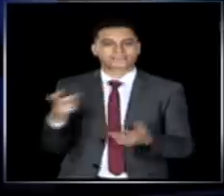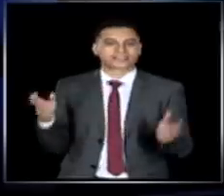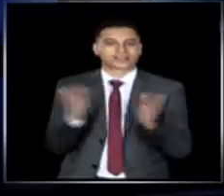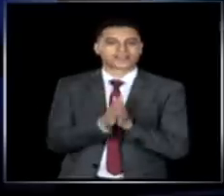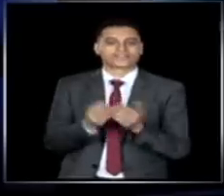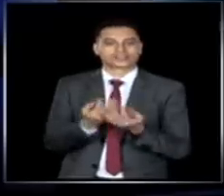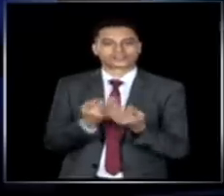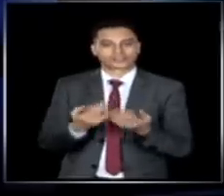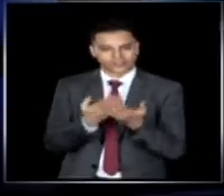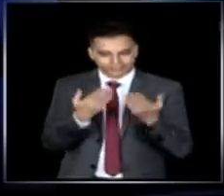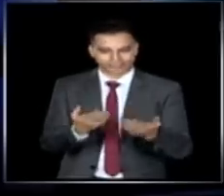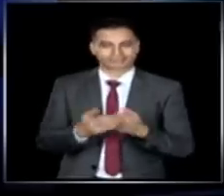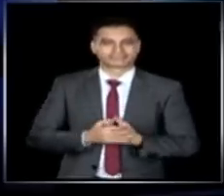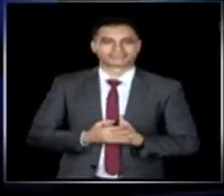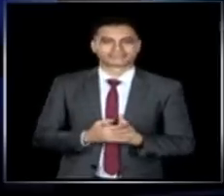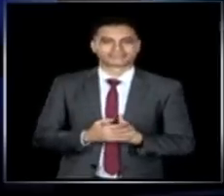نقطة.